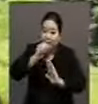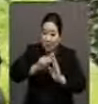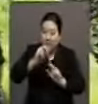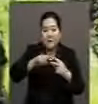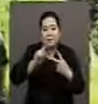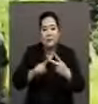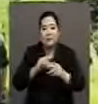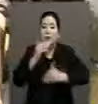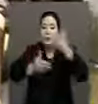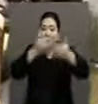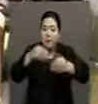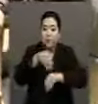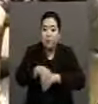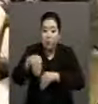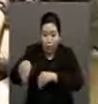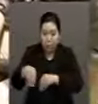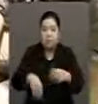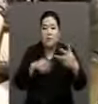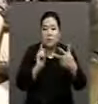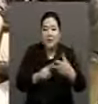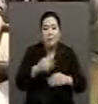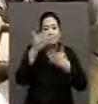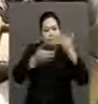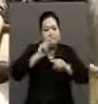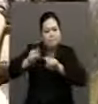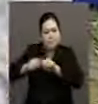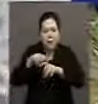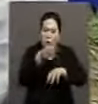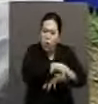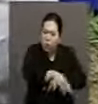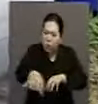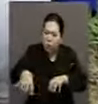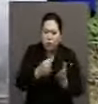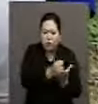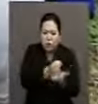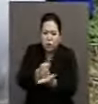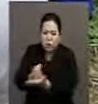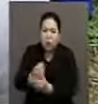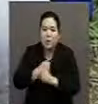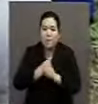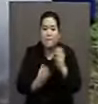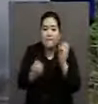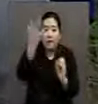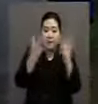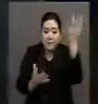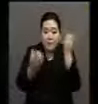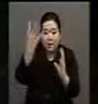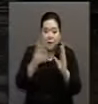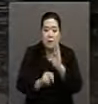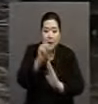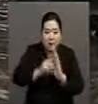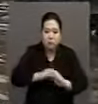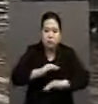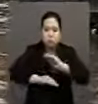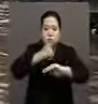ลยโครงการและกิจกรรมจากหน่วยงานที่เกี่ยวข้องแต่นั่นก็ไม่ได้ทำให้วิกฤตป่าน่านดีขึ้นเหตุการณ์น้ำท่วม6อำเภอเมื่อ